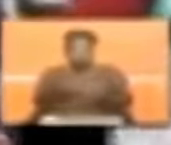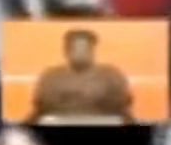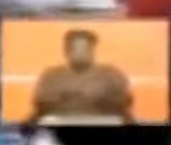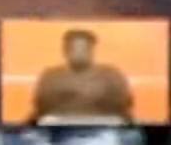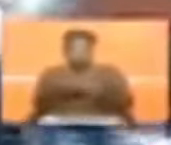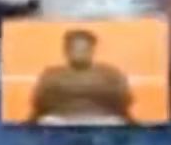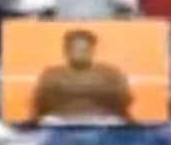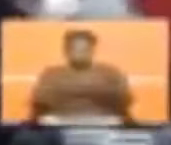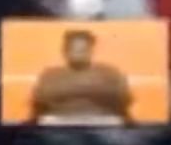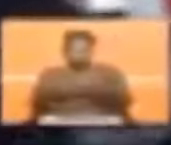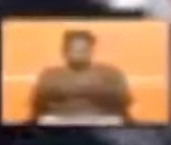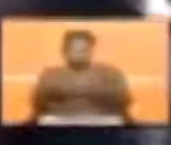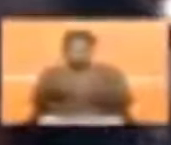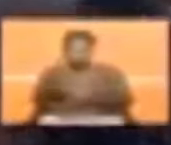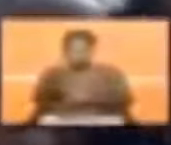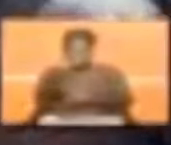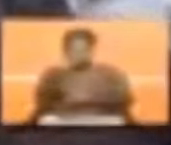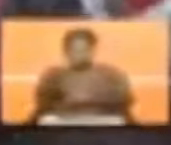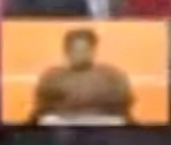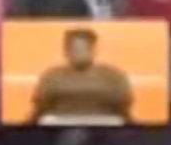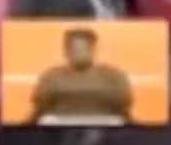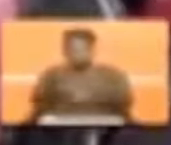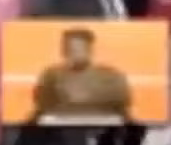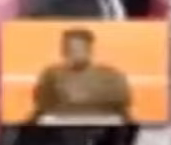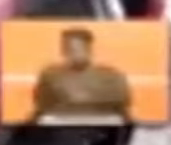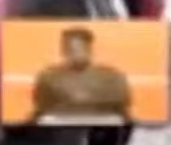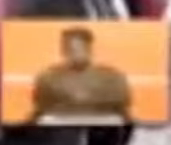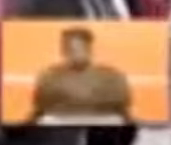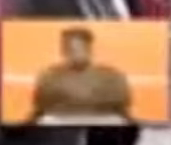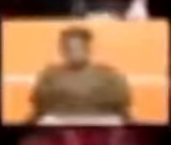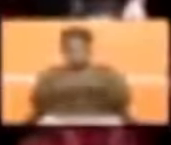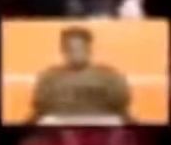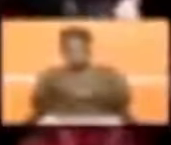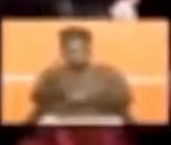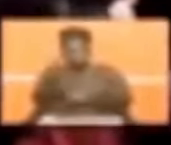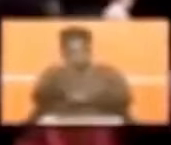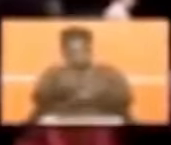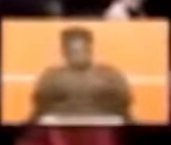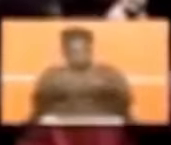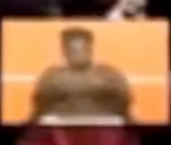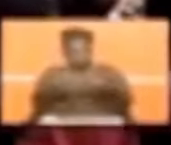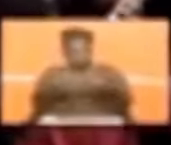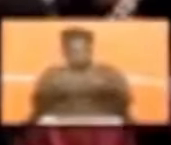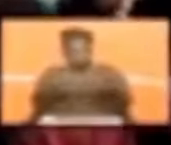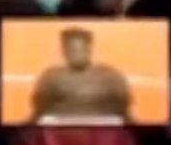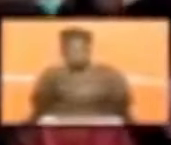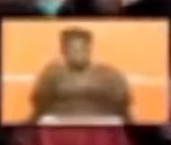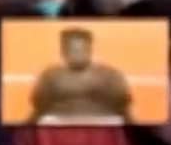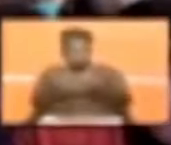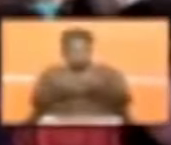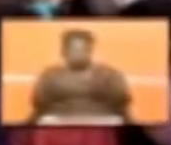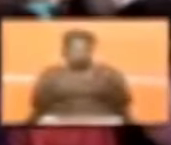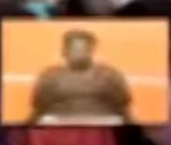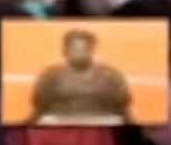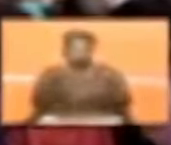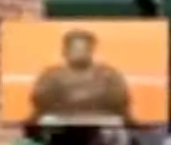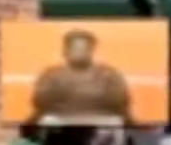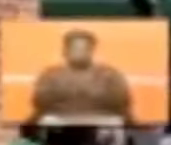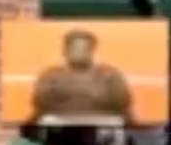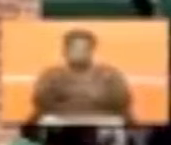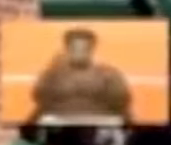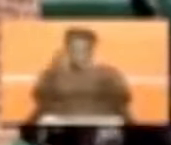kobere adamuda kabade mpiwa nobula abade yasibo kola bakuna ko lokusato ndira byala byenga bazenda nakwezuira ngata